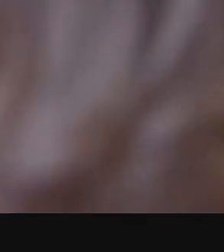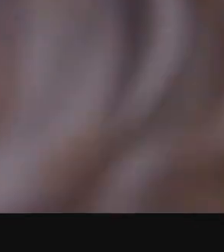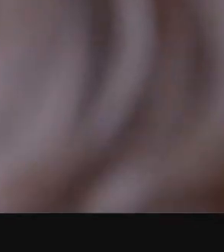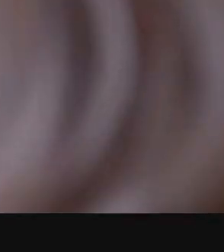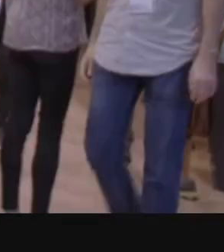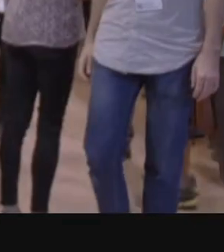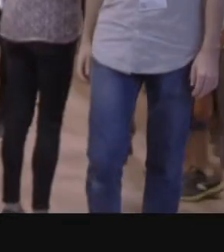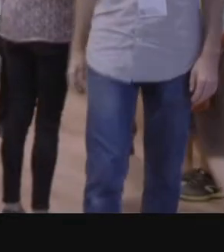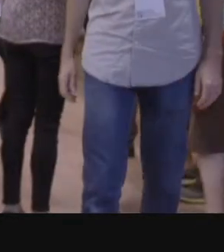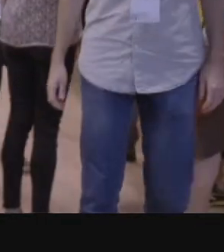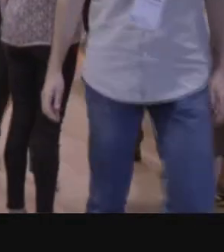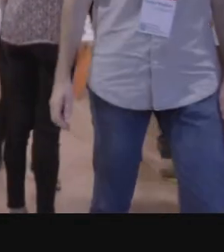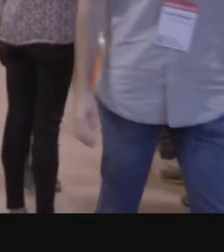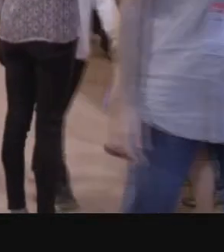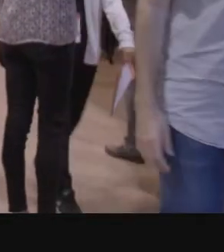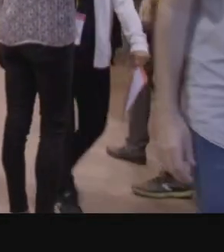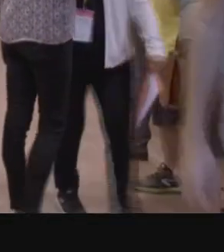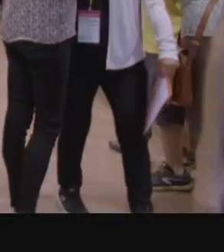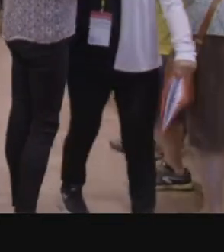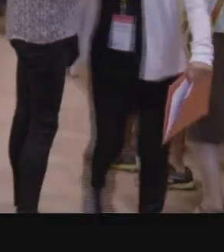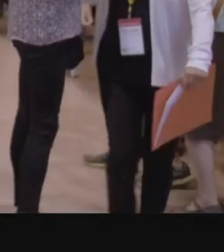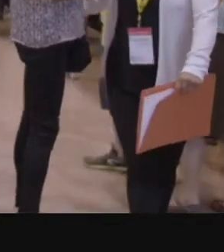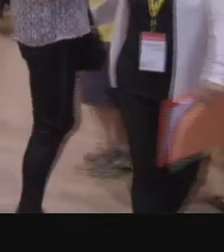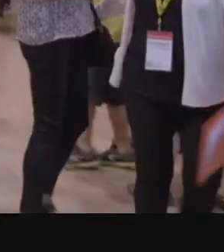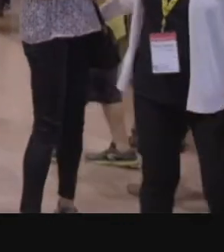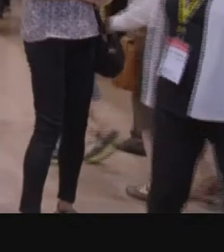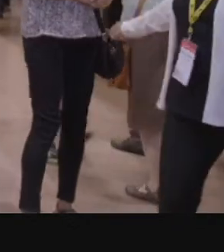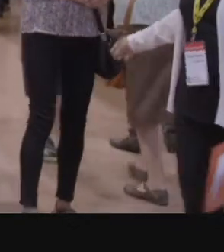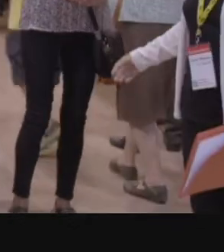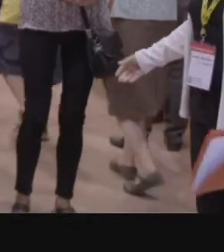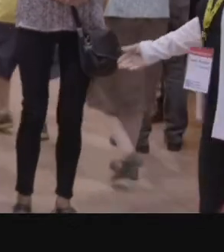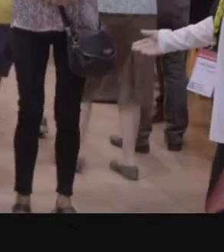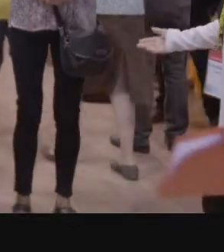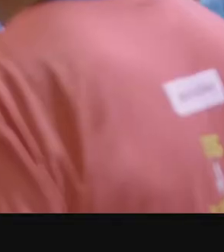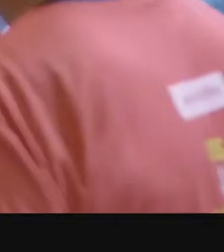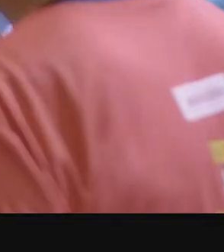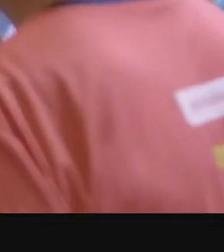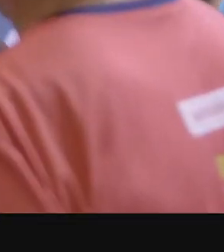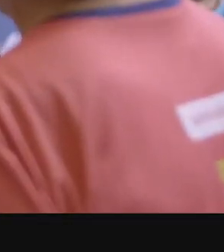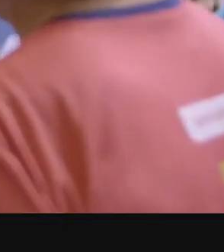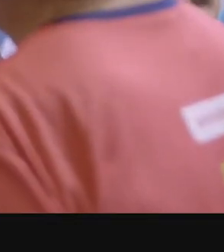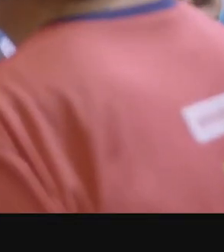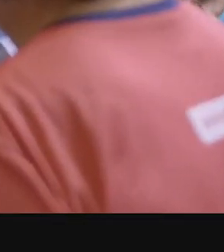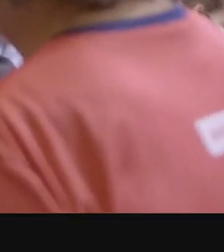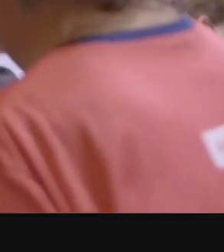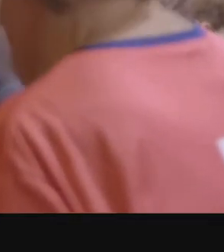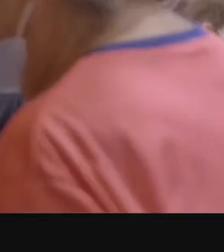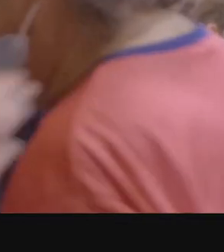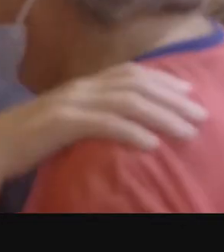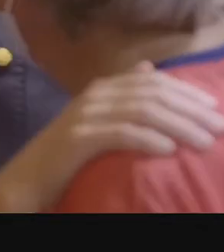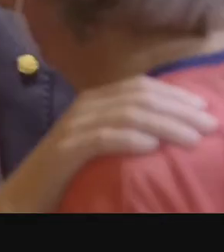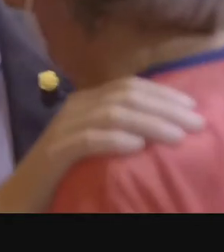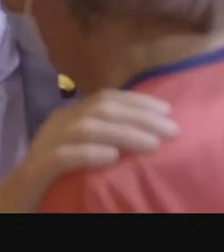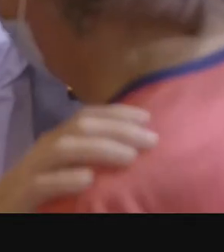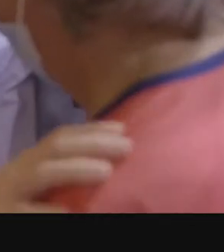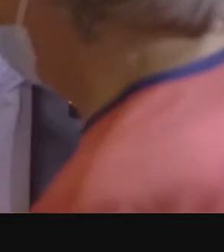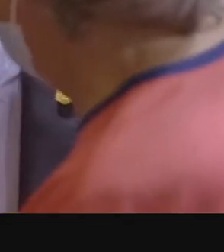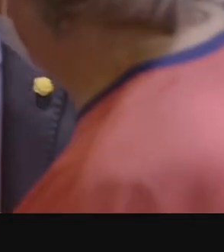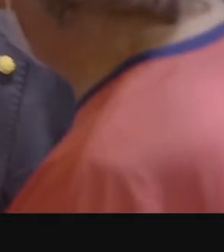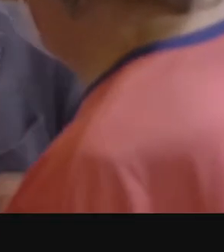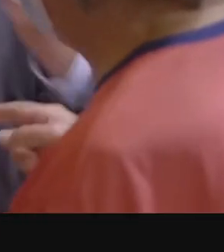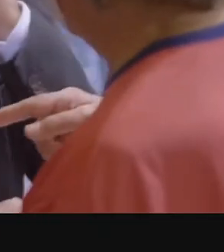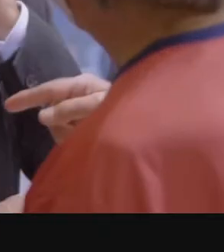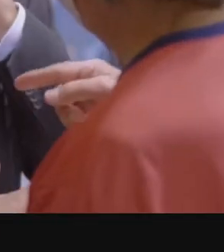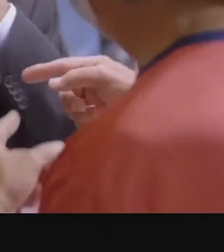em diuen és molta força. En un moment tan difícil, a nivell de ciutat, a nivell nacional, la veritat és que és un